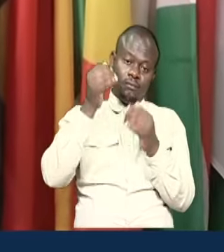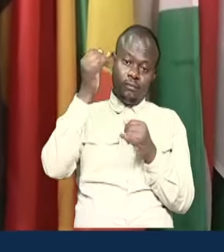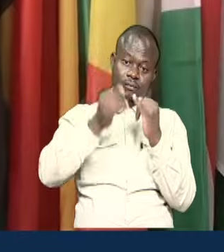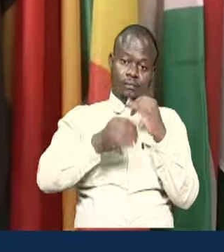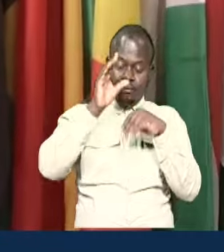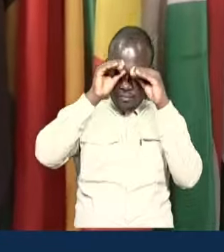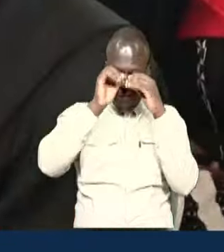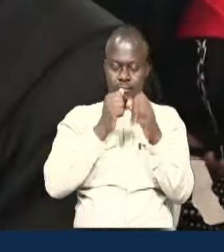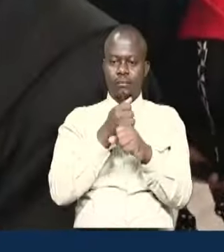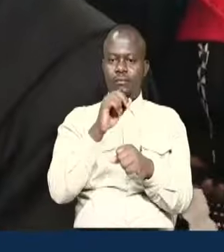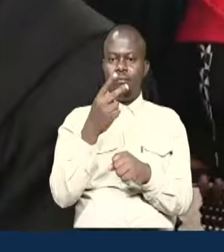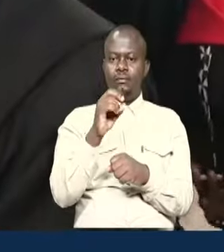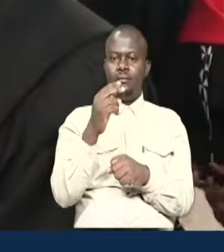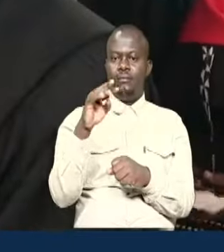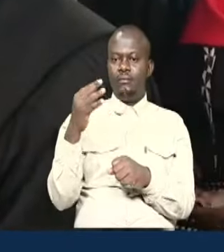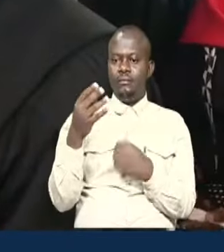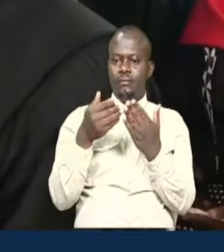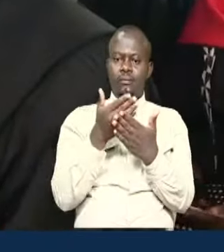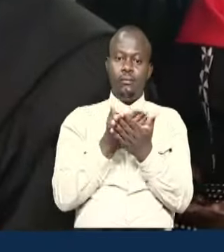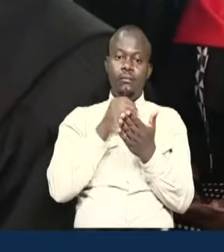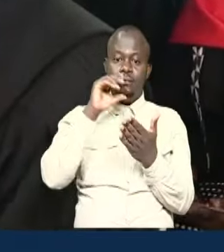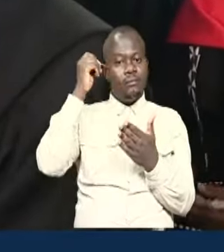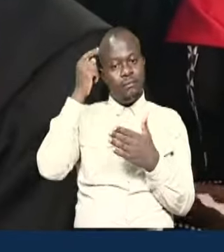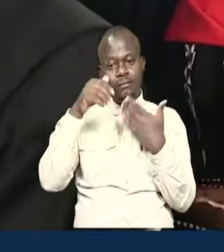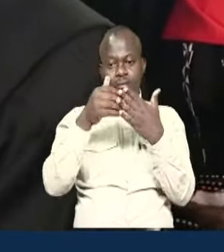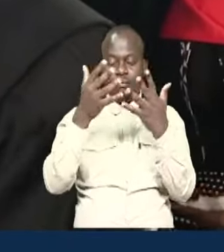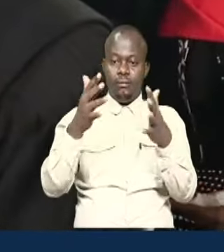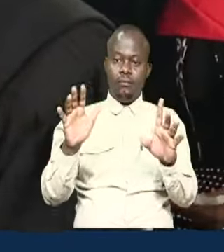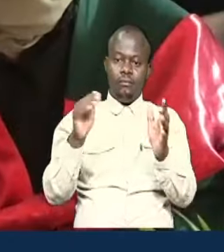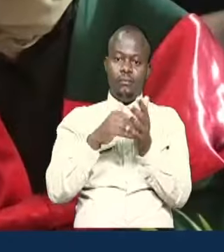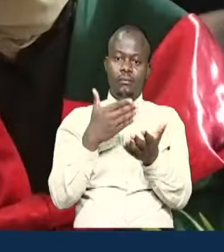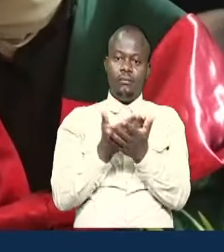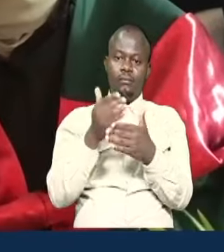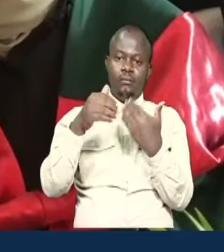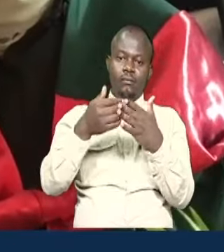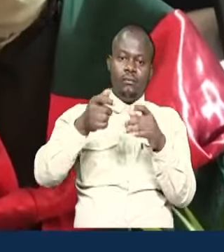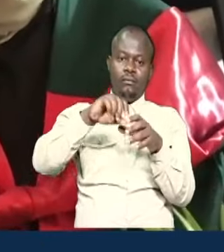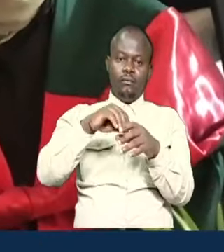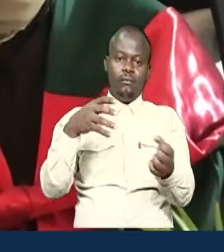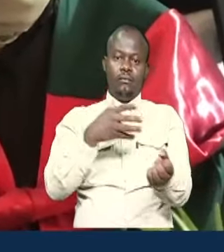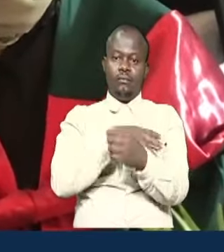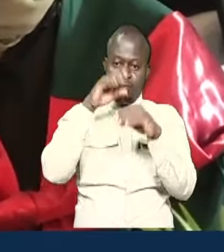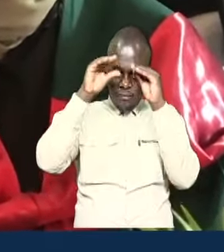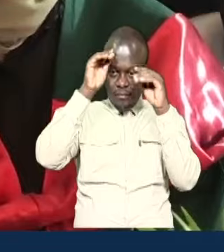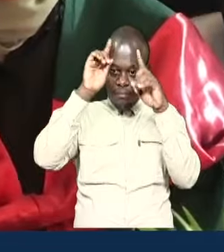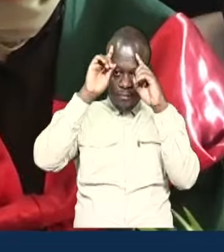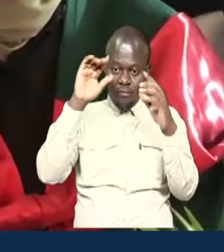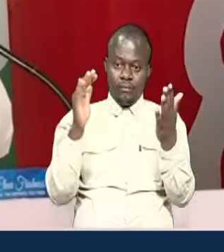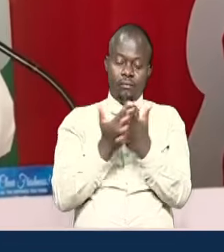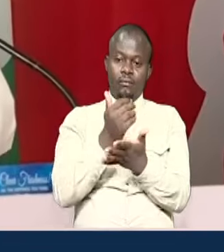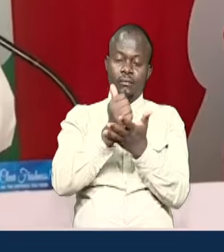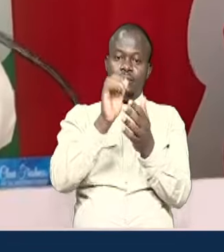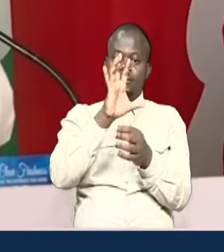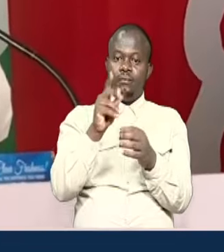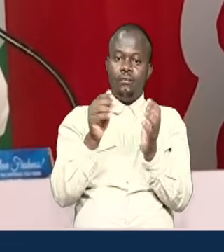mwaka wa 2024 basaba abanyeshuri kutumva ko kwiga birangiye barabasaba kongera imbaraga mu kwiga no guhanga ibishya byafasha umugabane wa